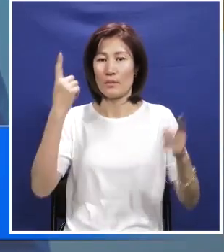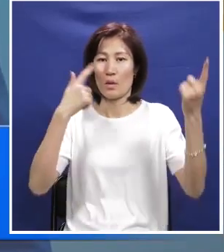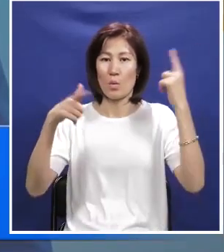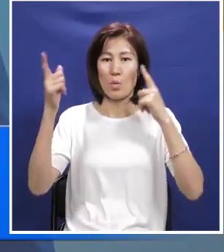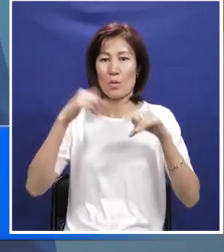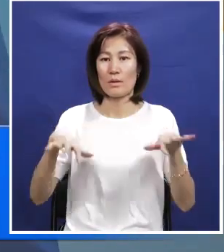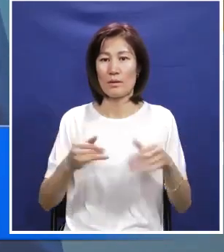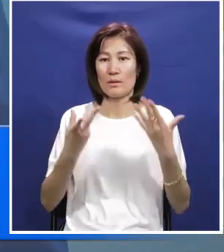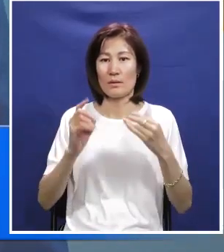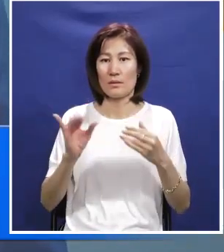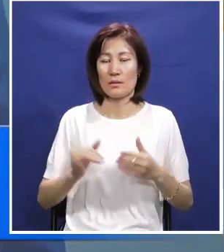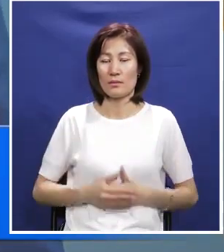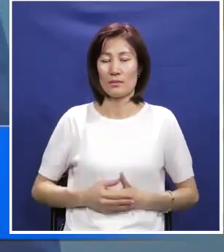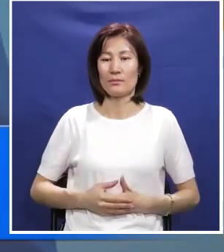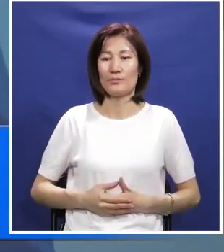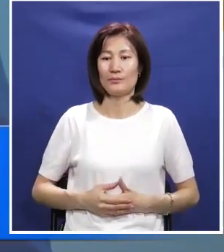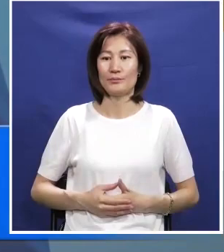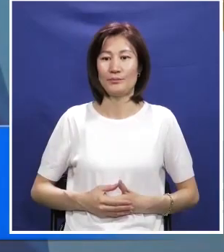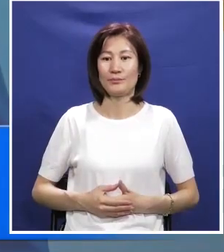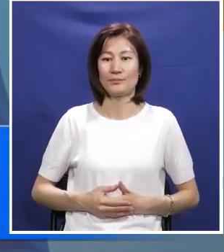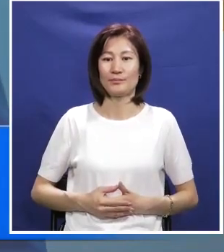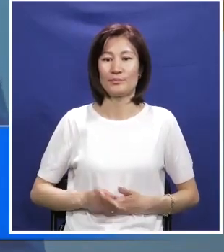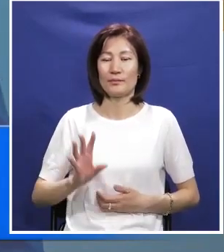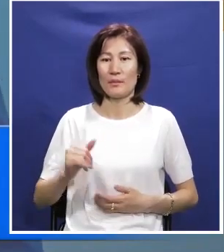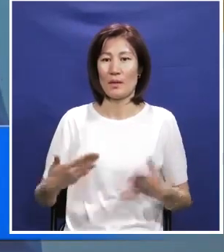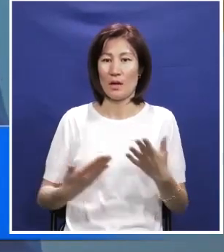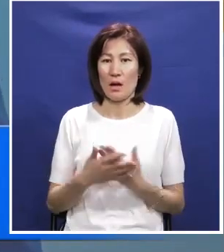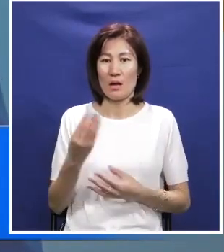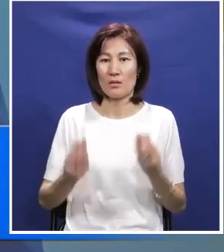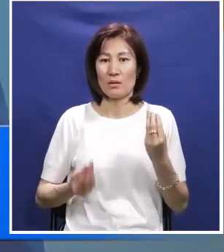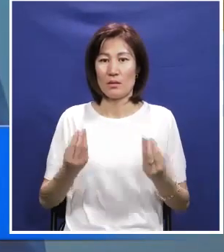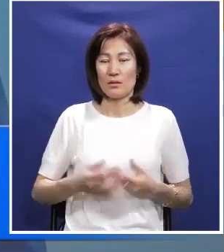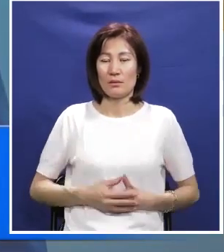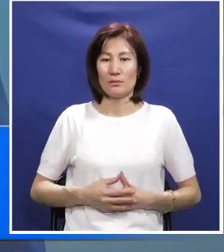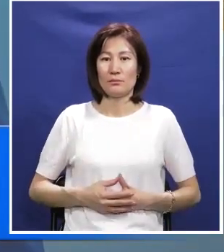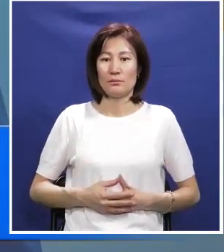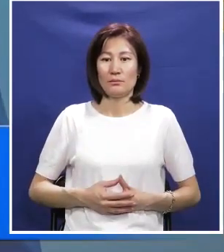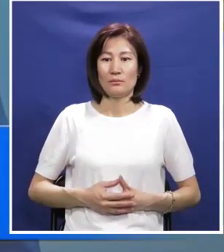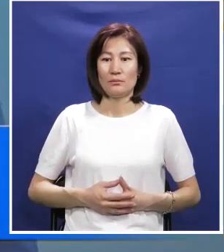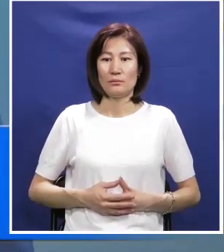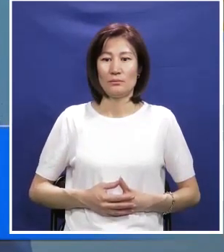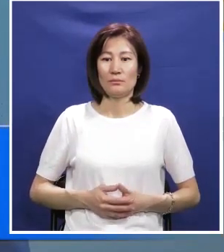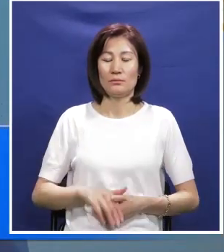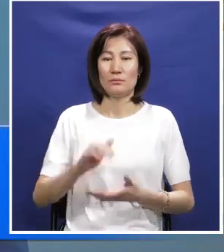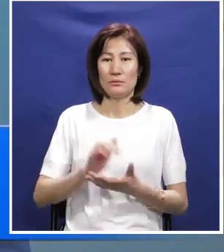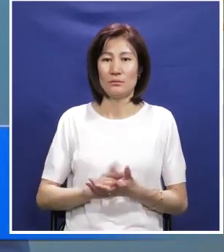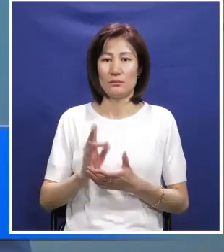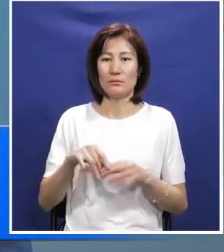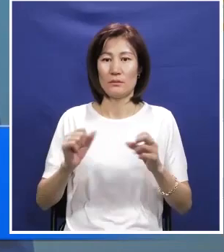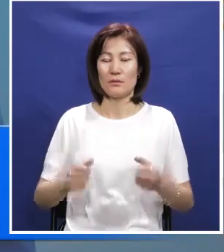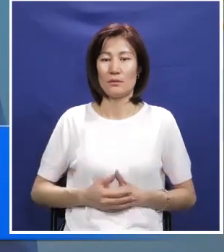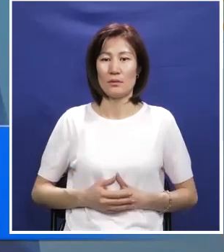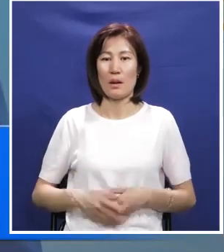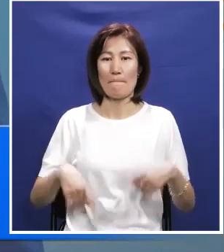ойлау қабілетін асыратын жаңа ойыншықтар алып келдік. Сонымен таныстыру, және де